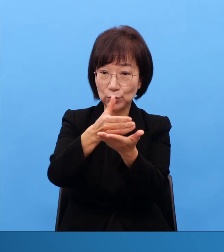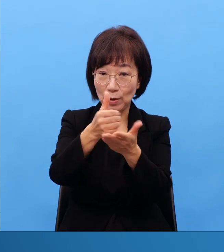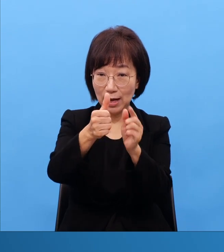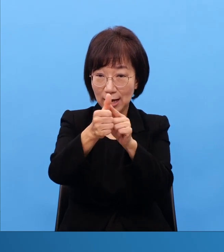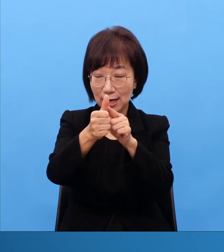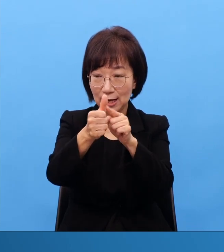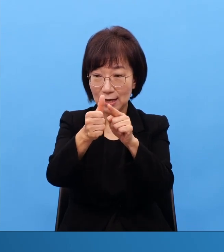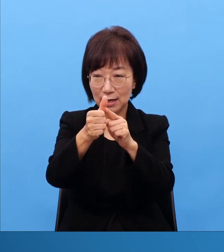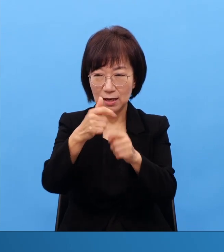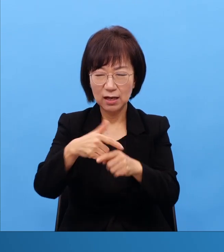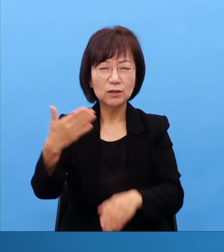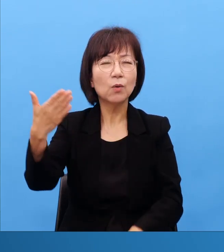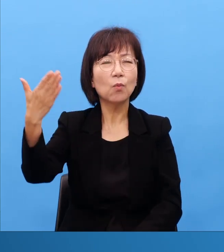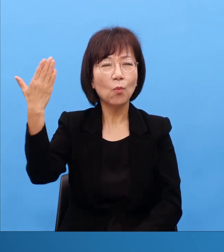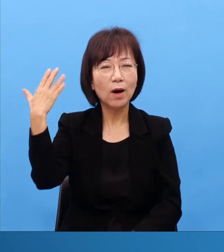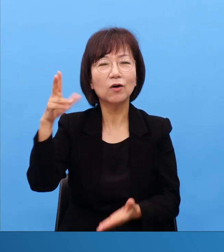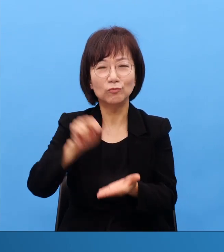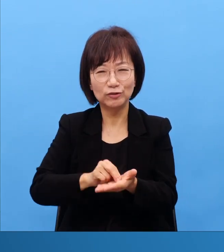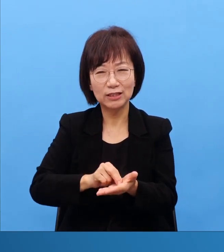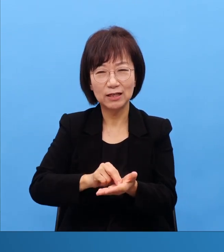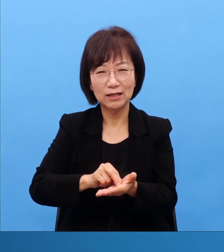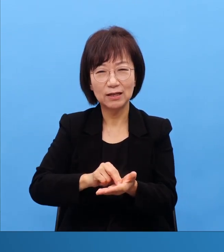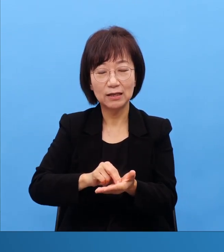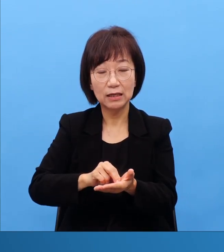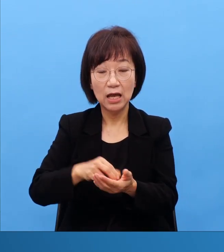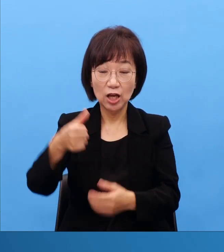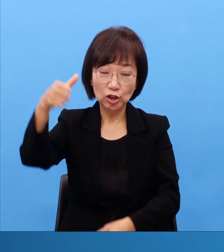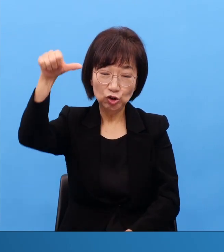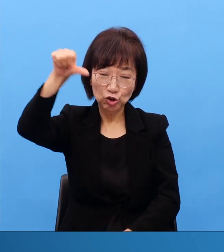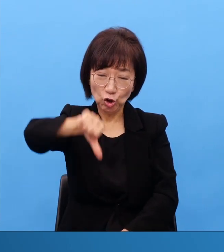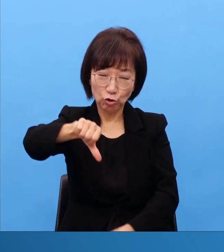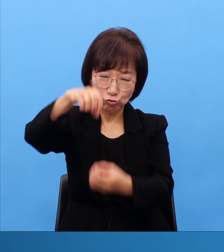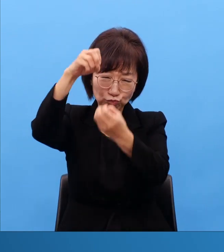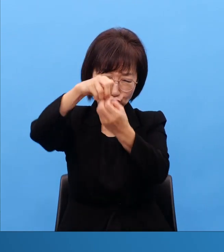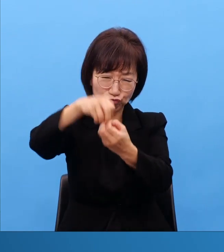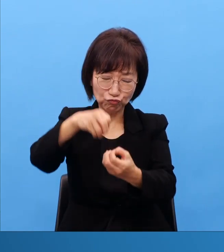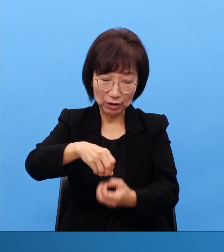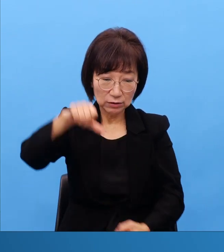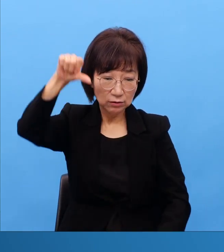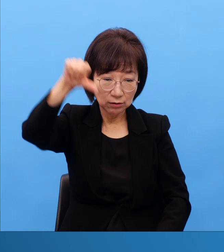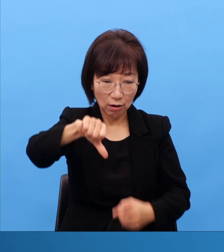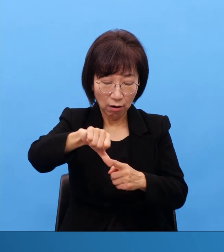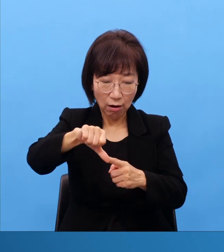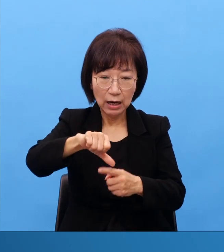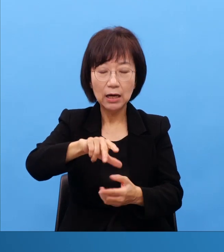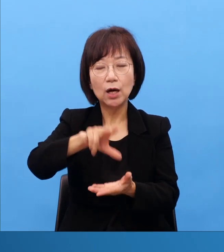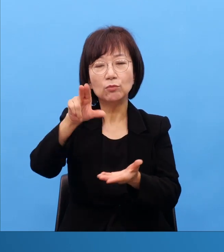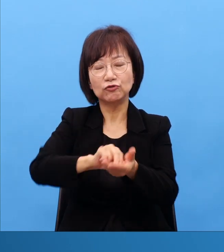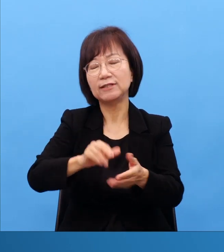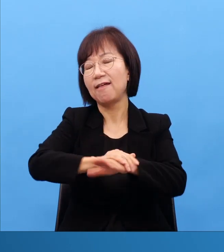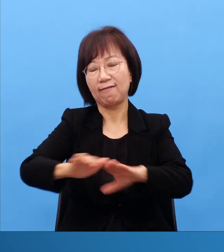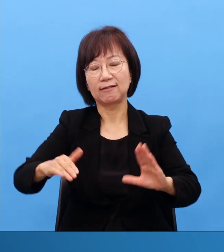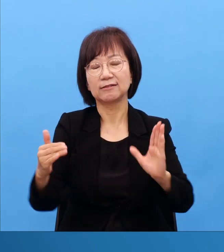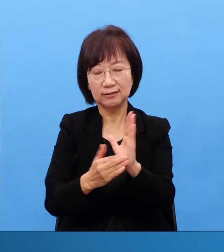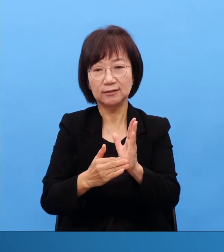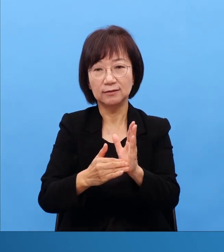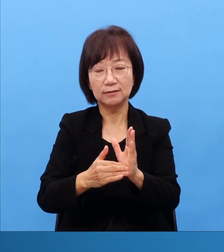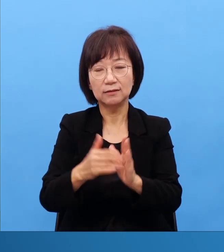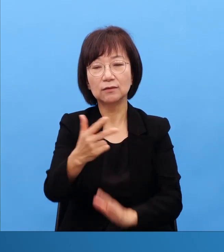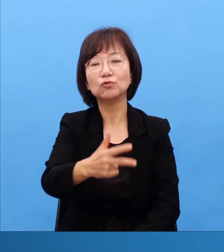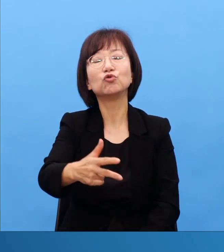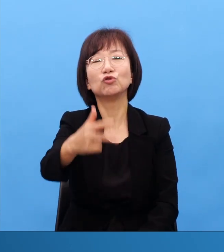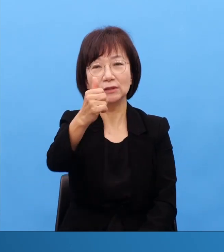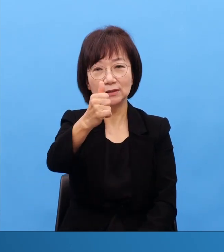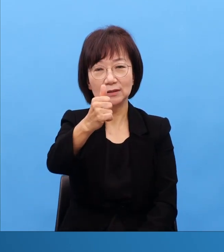저주받는 과거를 끝내버렸다. And that's why Christ brought an end to our past. 그 주인입니다. The past where we have no choice but to receive Christ. 우리는 그